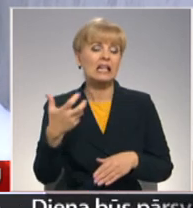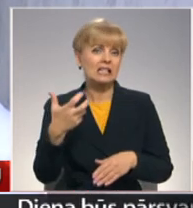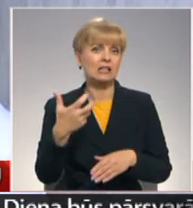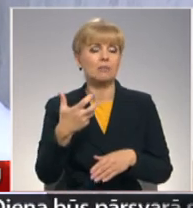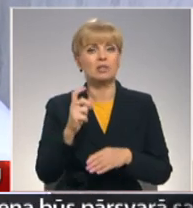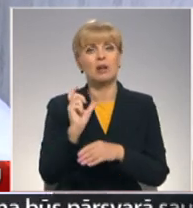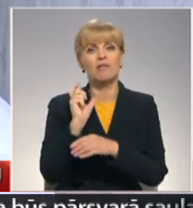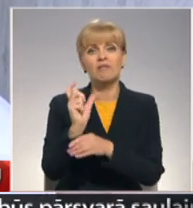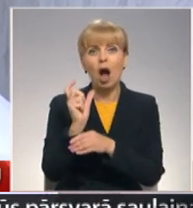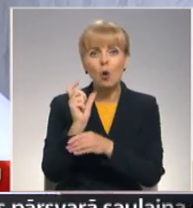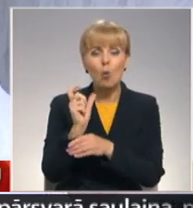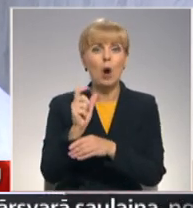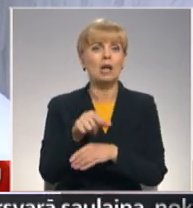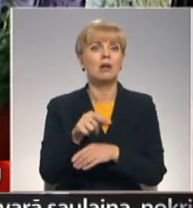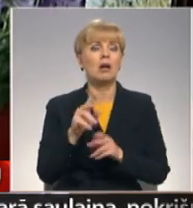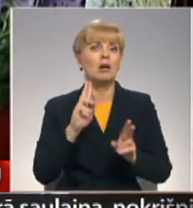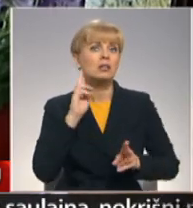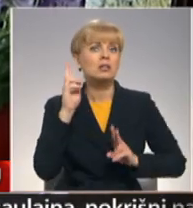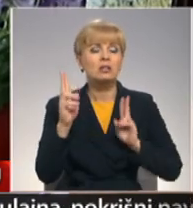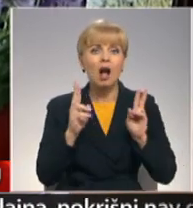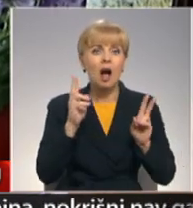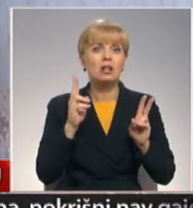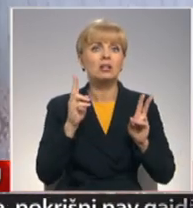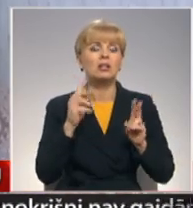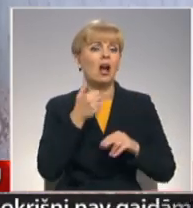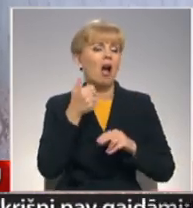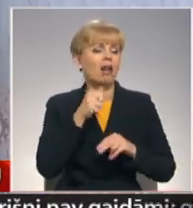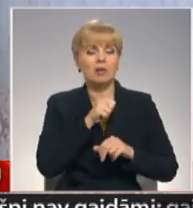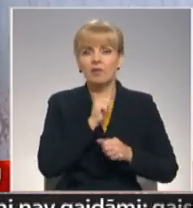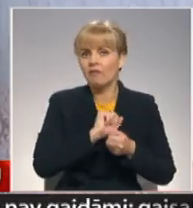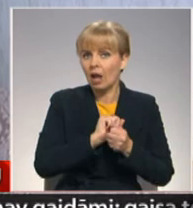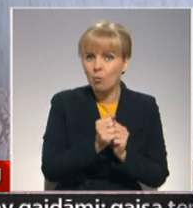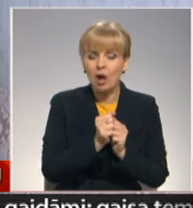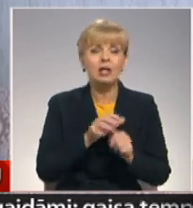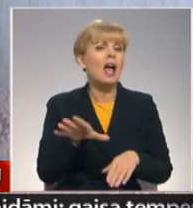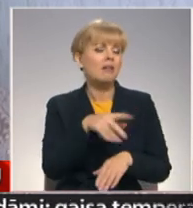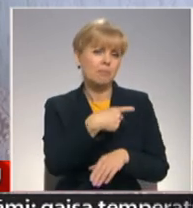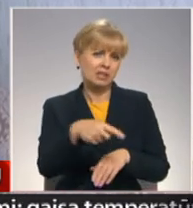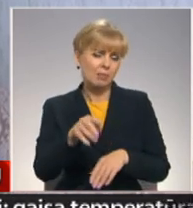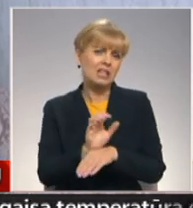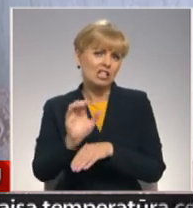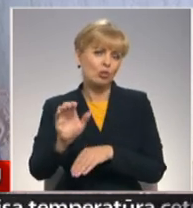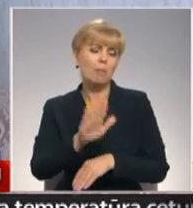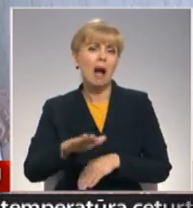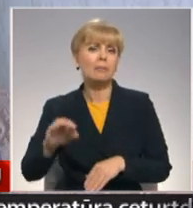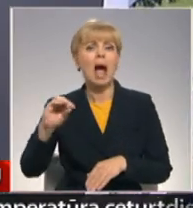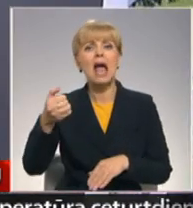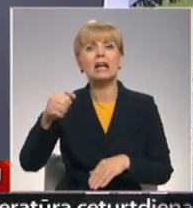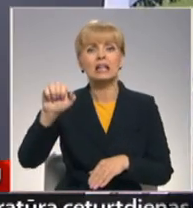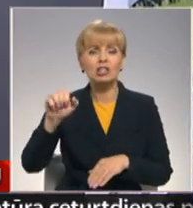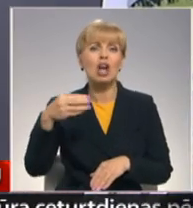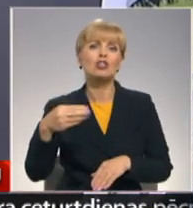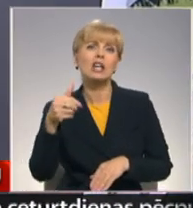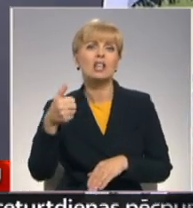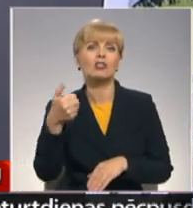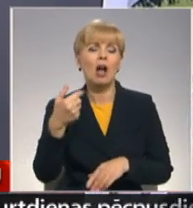to vai ne to, tas man skanēja. Netik vaļā gadiem. Kopā ar citiem izsūtītajiem Latvijas bērniem Andris Eglīts 46.